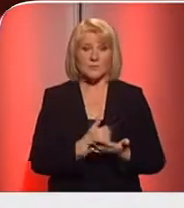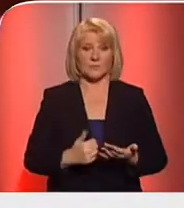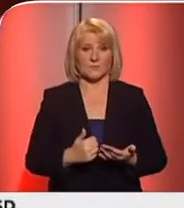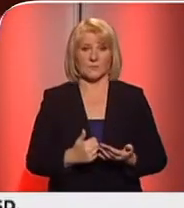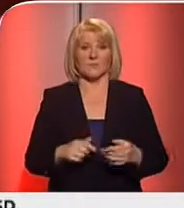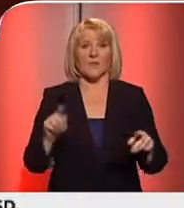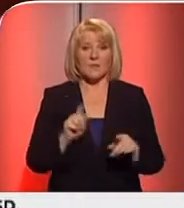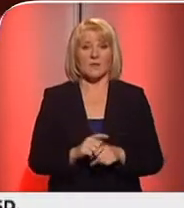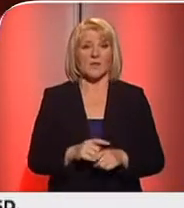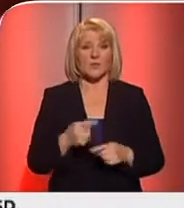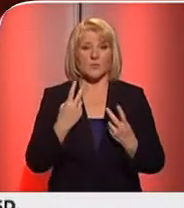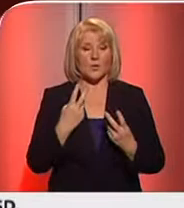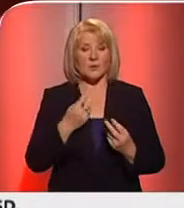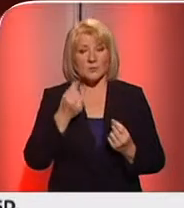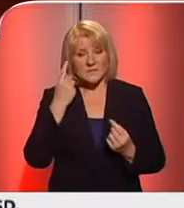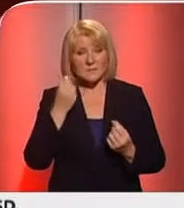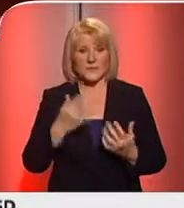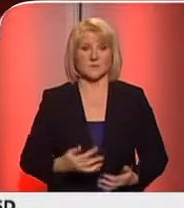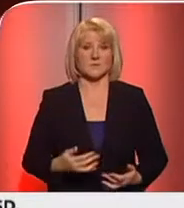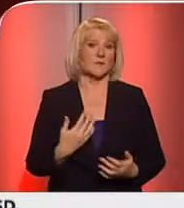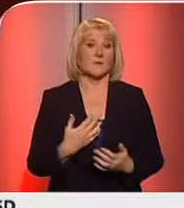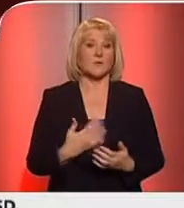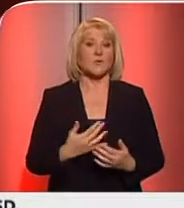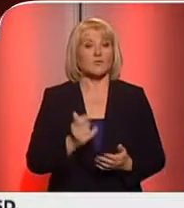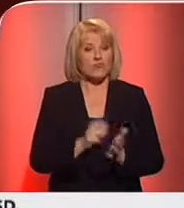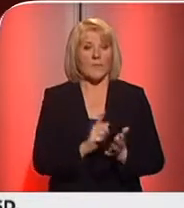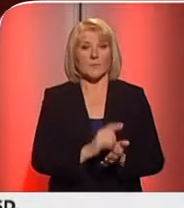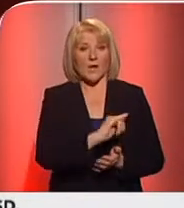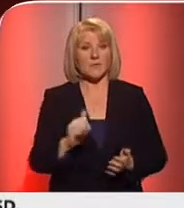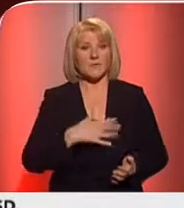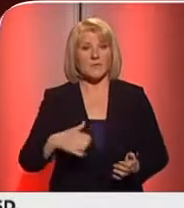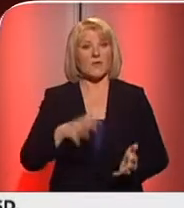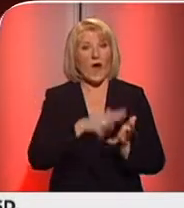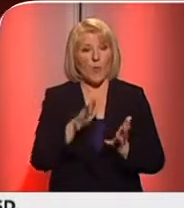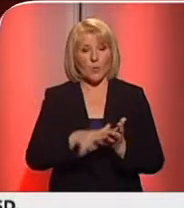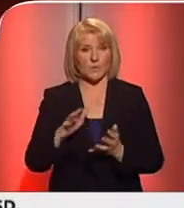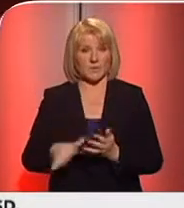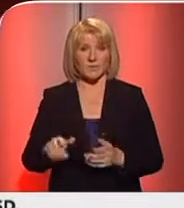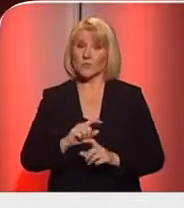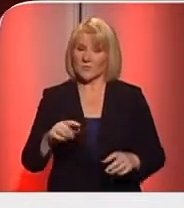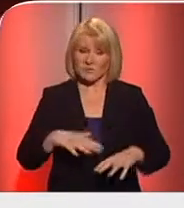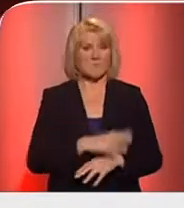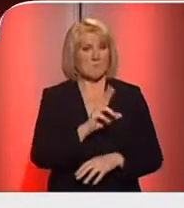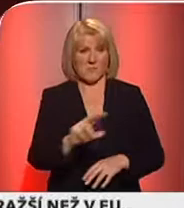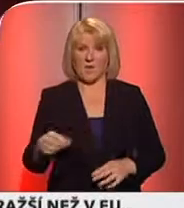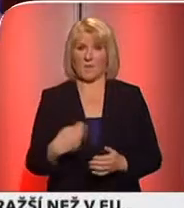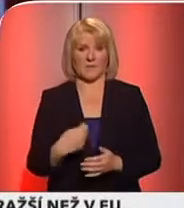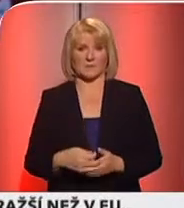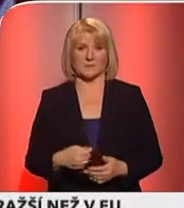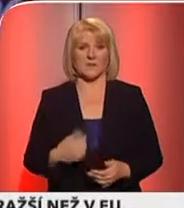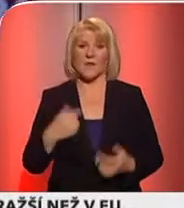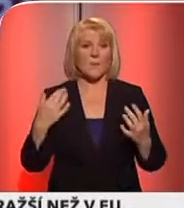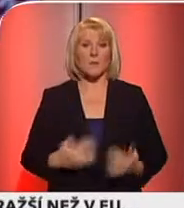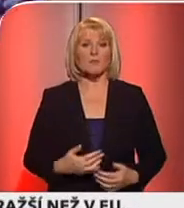obrácením každé koruny. Proto my chceme ty audity na těch jednotlivých rezortech, protože jsme přesvědčeni, že i tam by se našly peníze. A nebavím se teď o